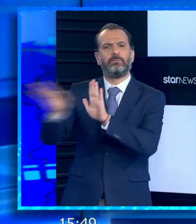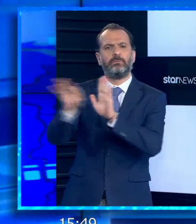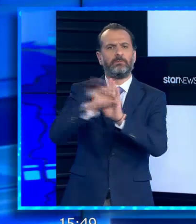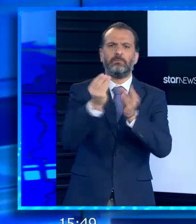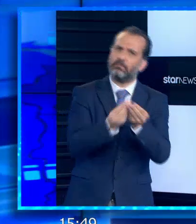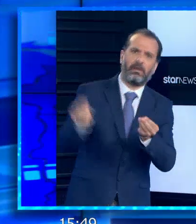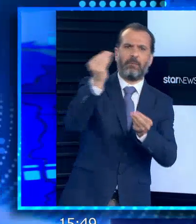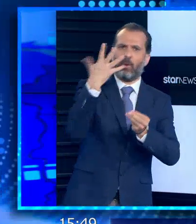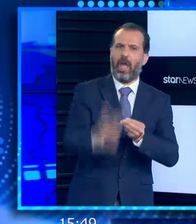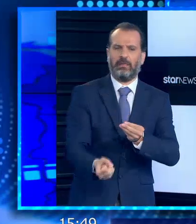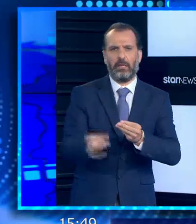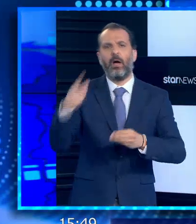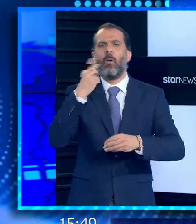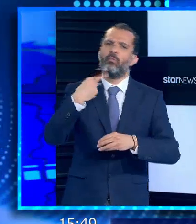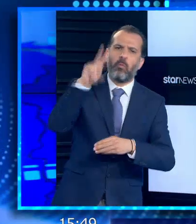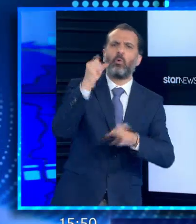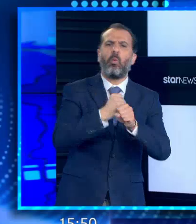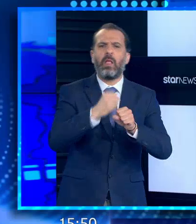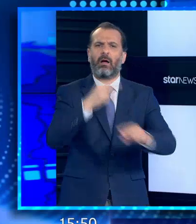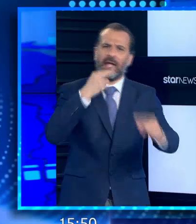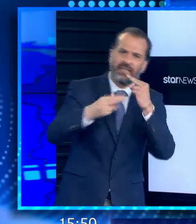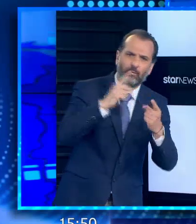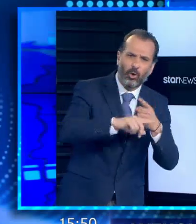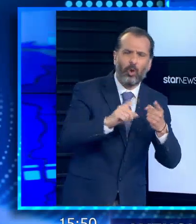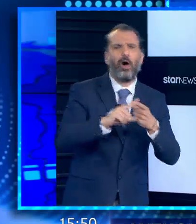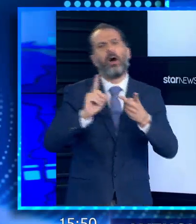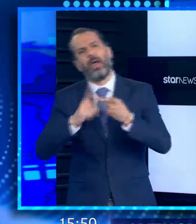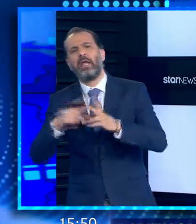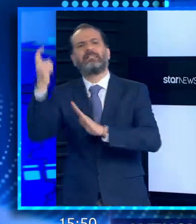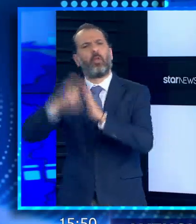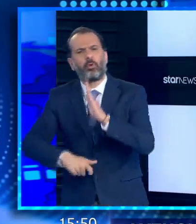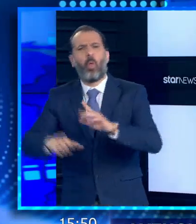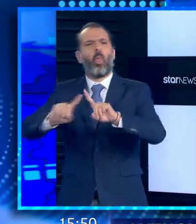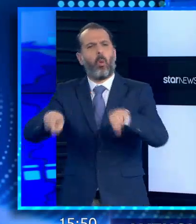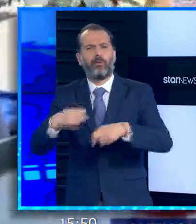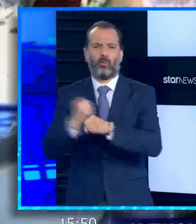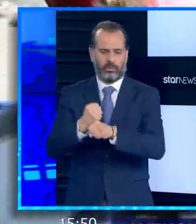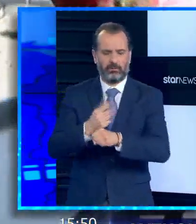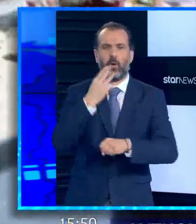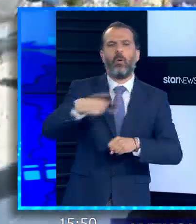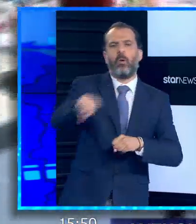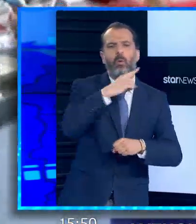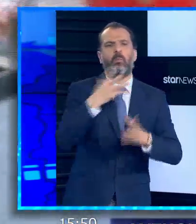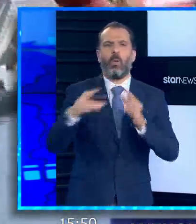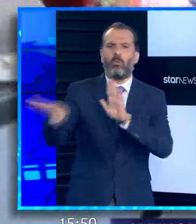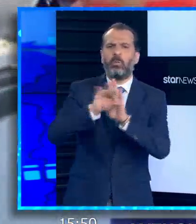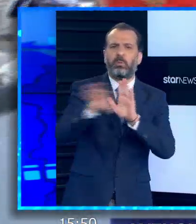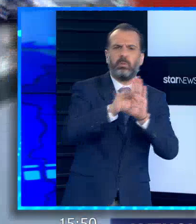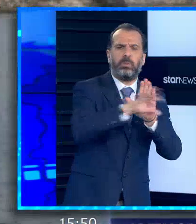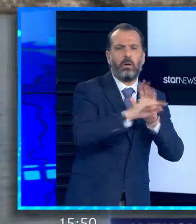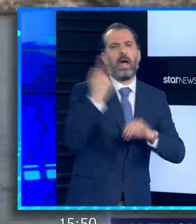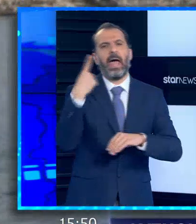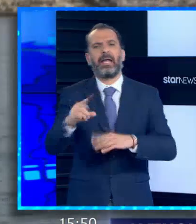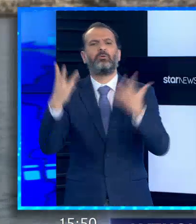καταλυμάτων. Ο Γιώργος Σαραντάκος έχει το ρεπορτάζ και όλα τα στοιχεία. Γιώργο. Ρένια, καλησπέρα. Το πλεόνασμα των θέσεων φτάνει ούτε λίγο ούτε πολύ